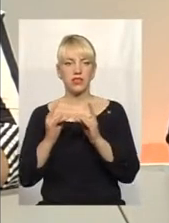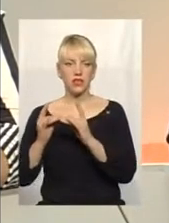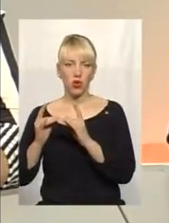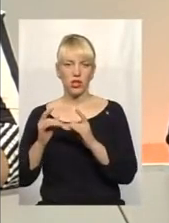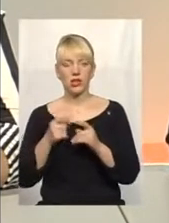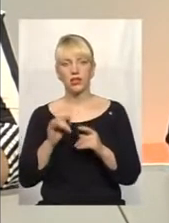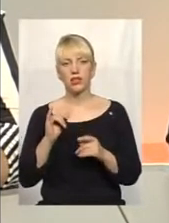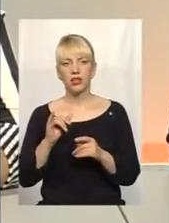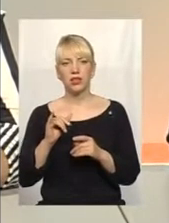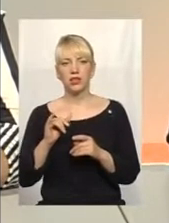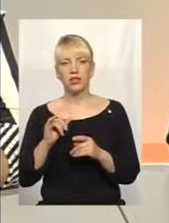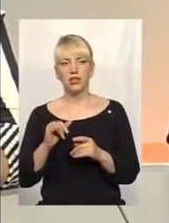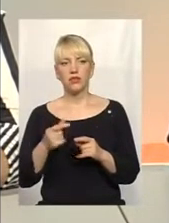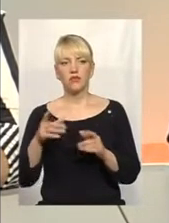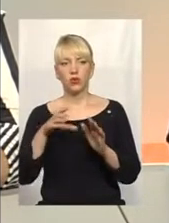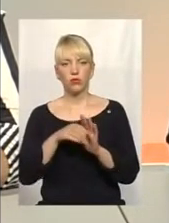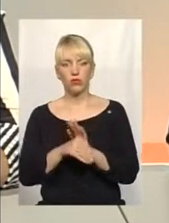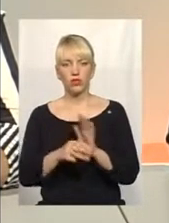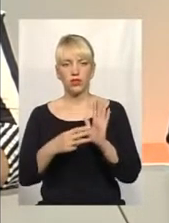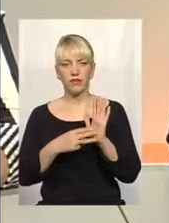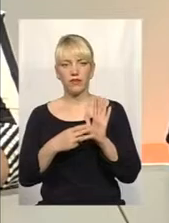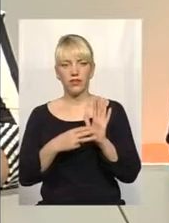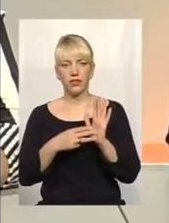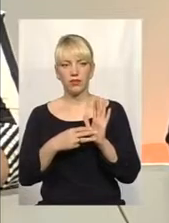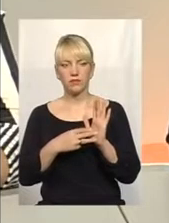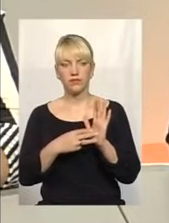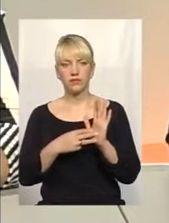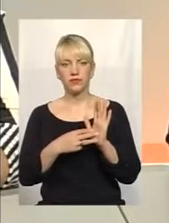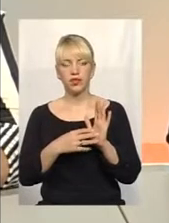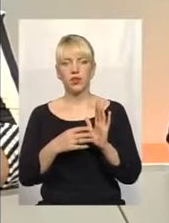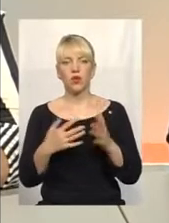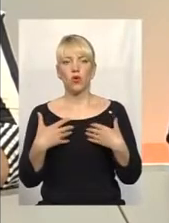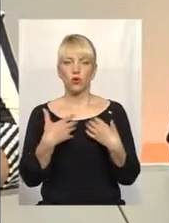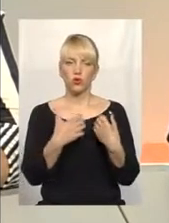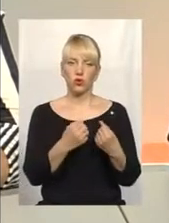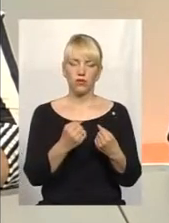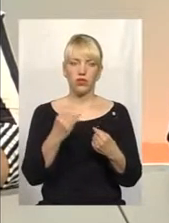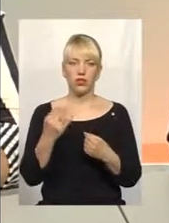заклади оздоровлення, це в тому числі 8 закладів оздоровлення і 2